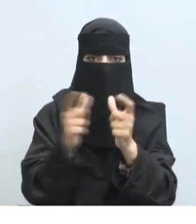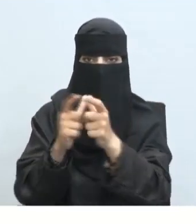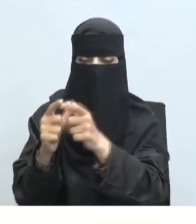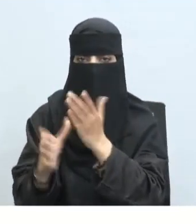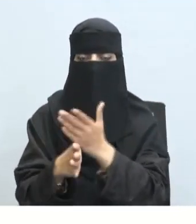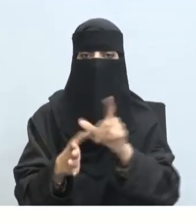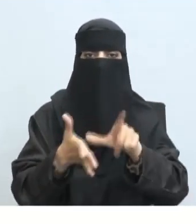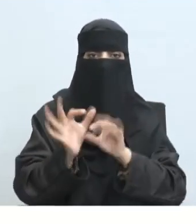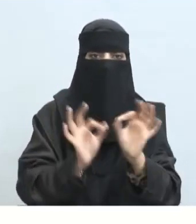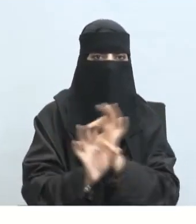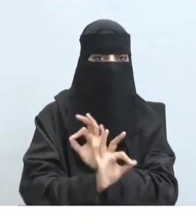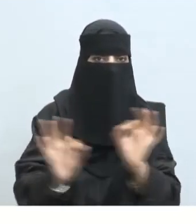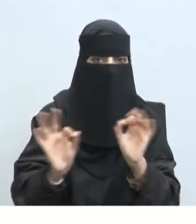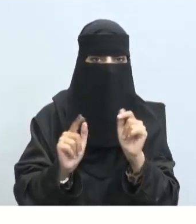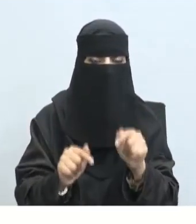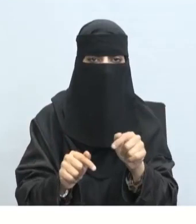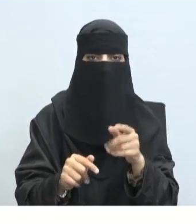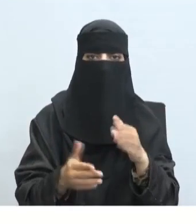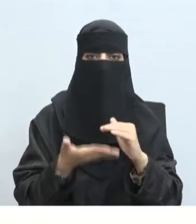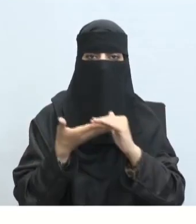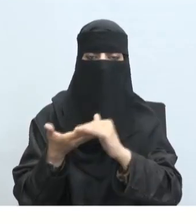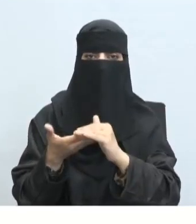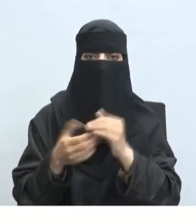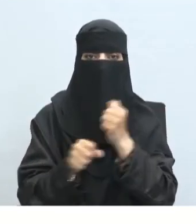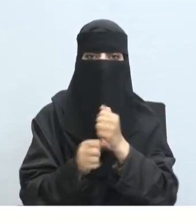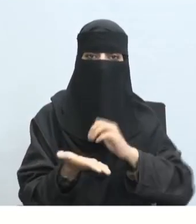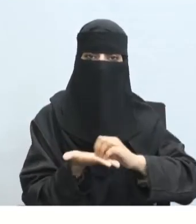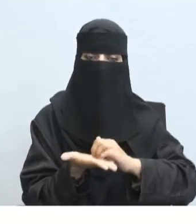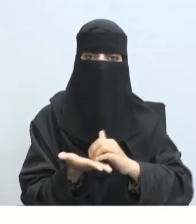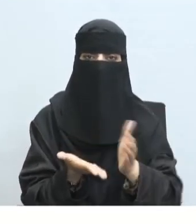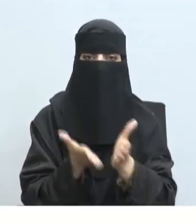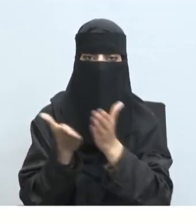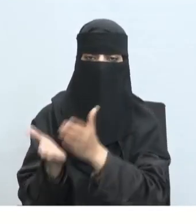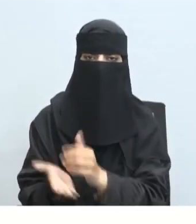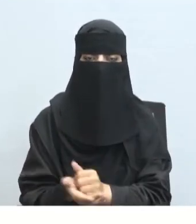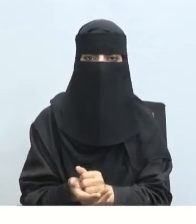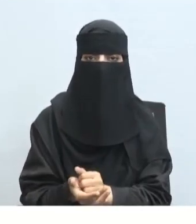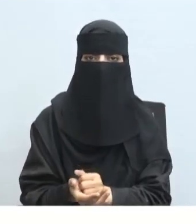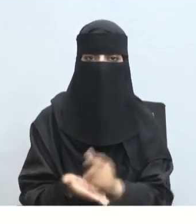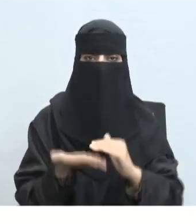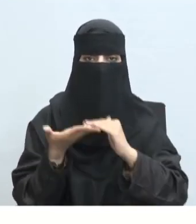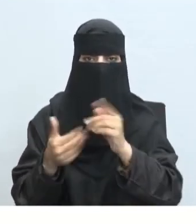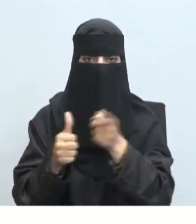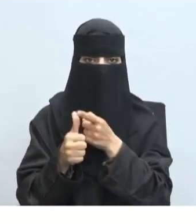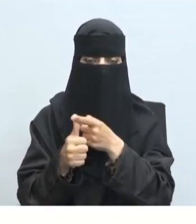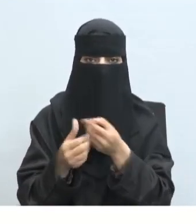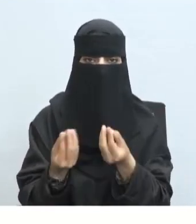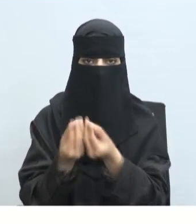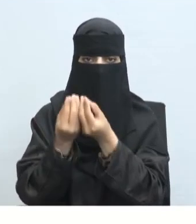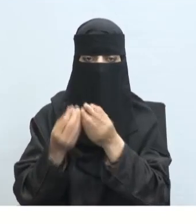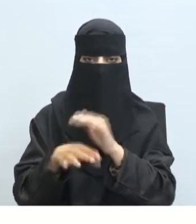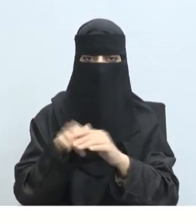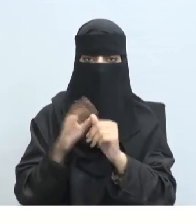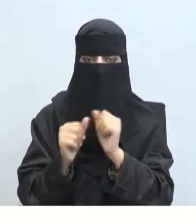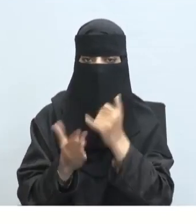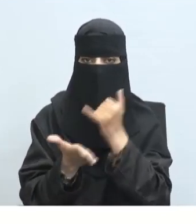تخطيط لها ايضا بالتاكيد هو من ادوار السكرتير وهو كما ذكرنا الساعد الايمن لرئيسه لكي